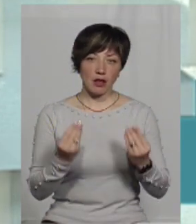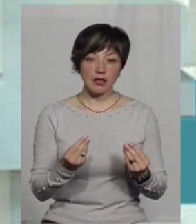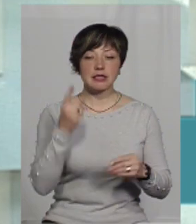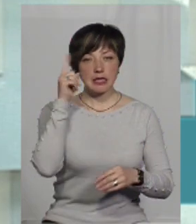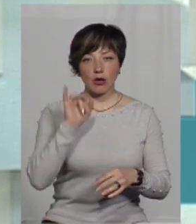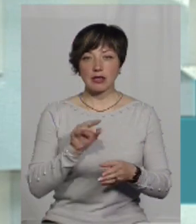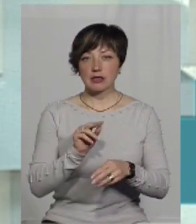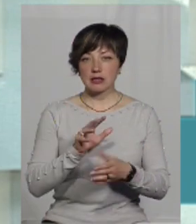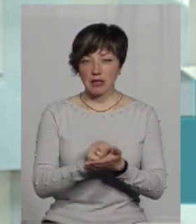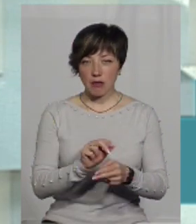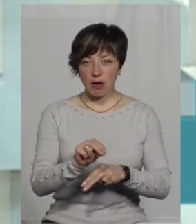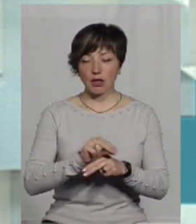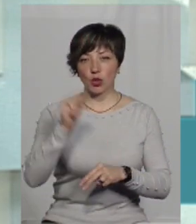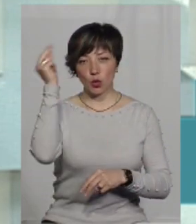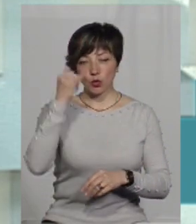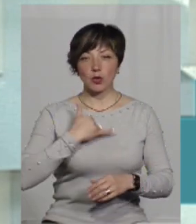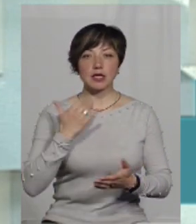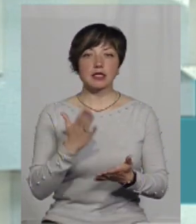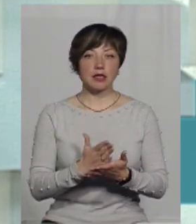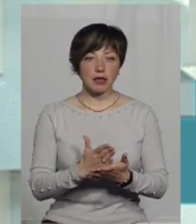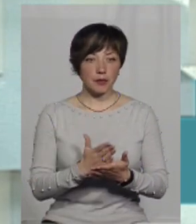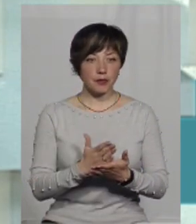знають, як займатися, вони проходили курси. У нас є